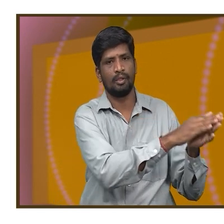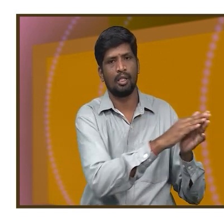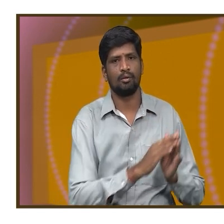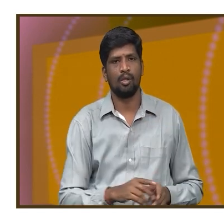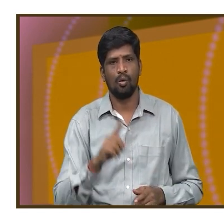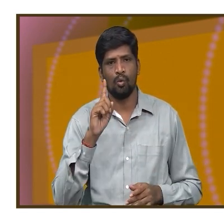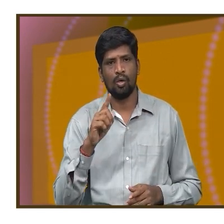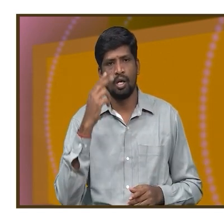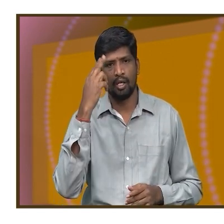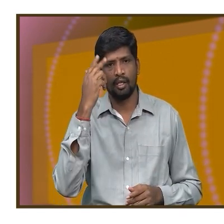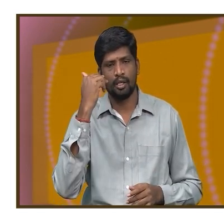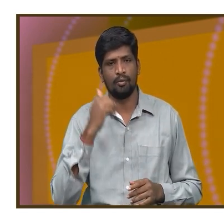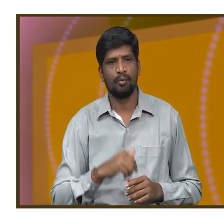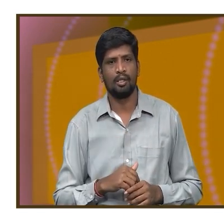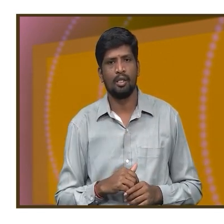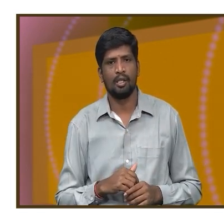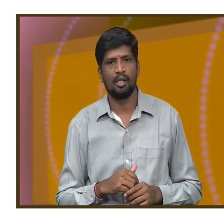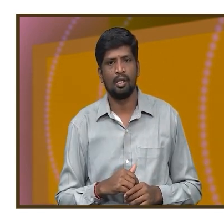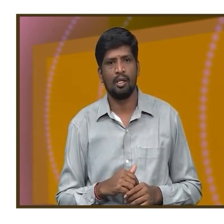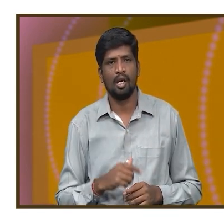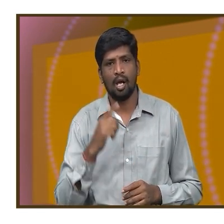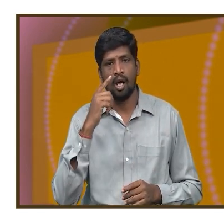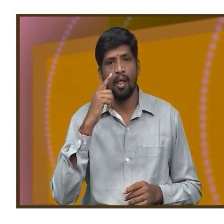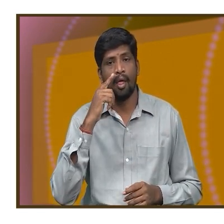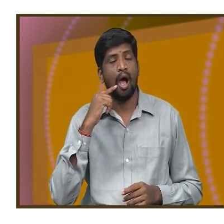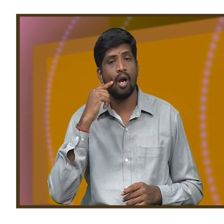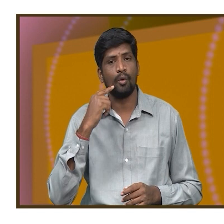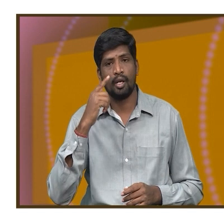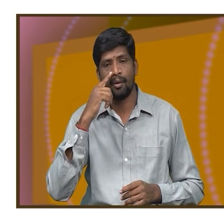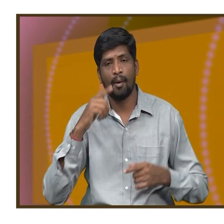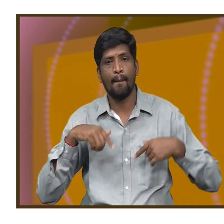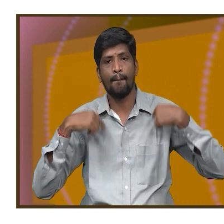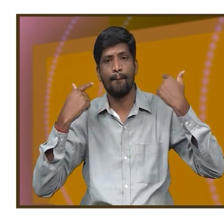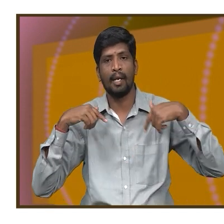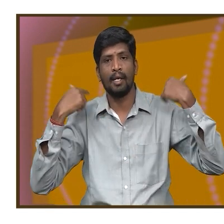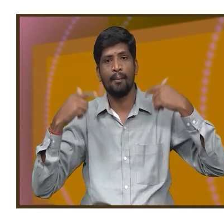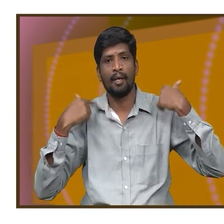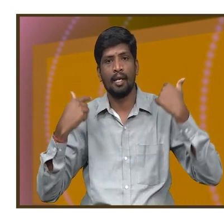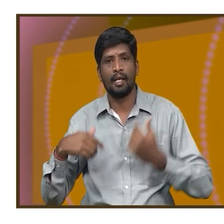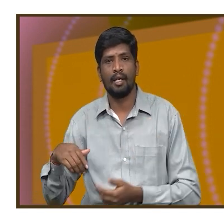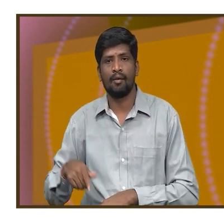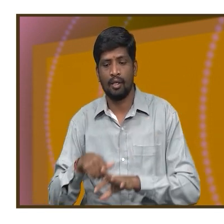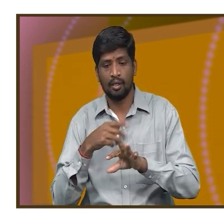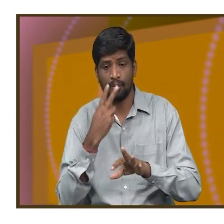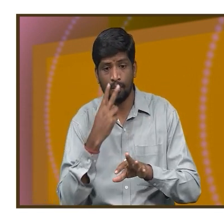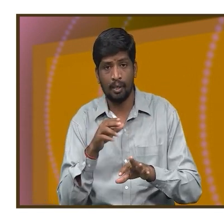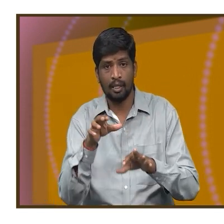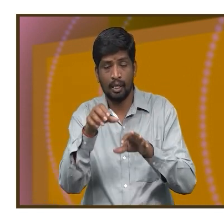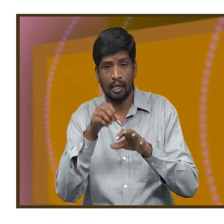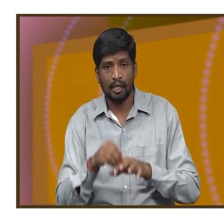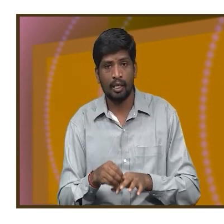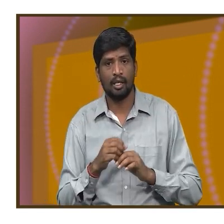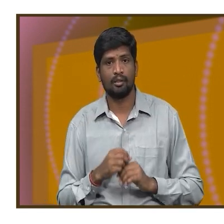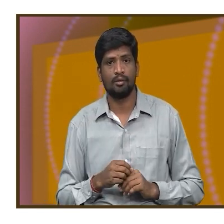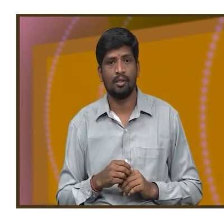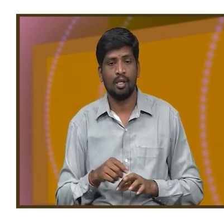இரவு அந்த மாரியினுடைய மனைவி என்ன செய்கிறார், அந்த வலதுகால் செருப்பை வந்து பையில் இருக்கக்கூடிய